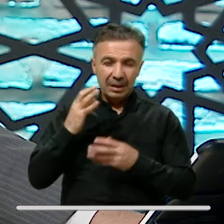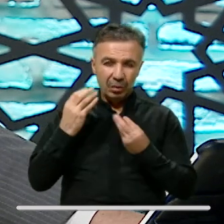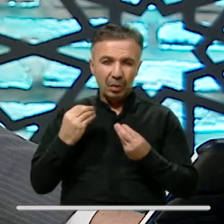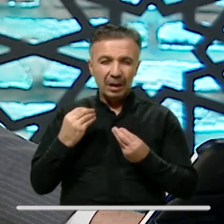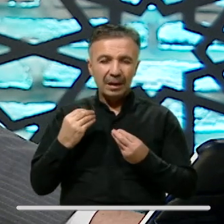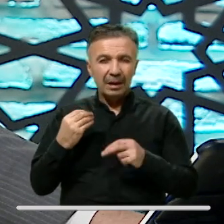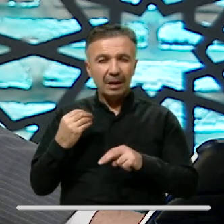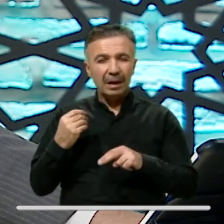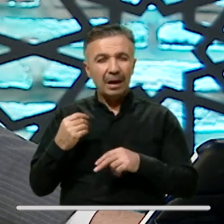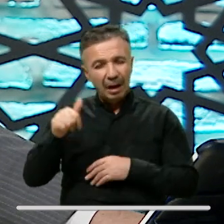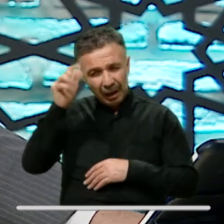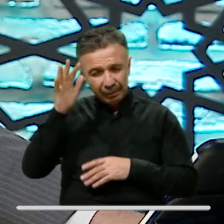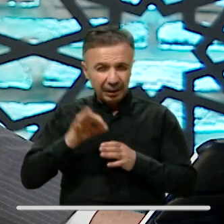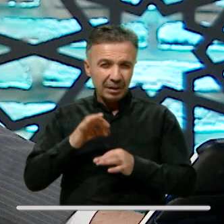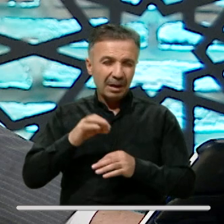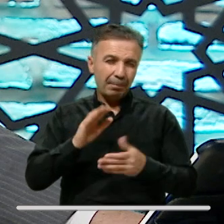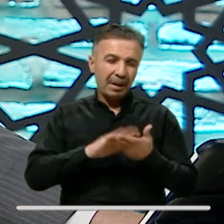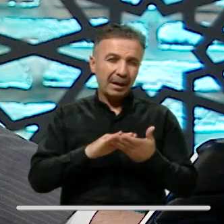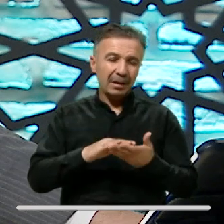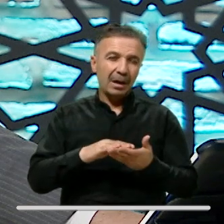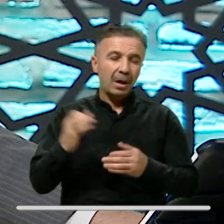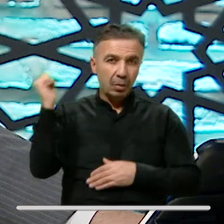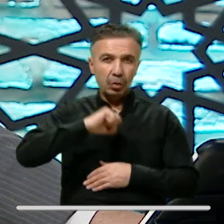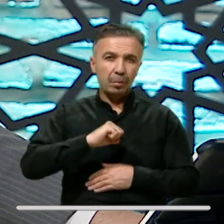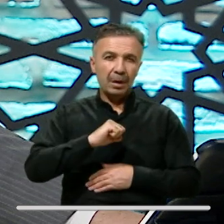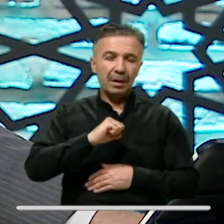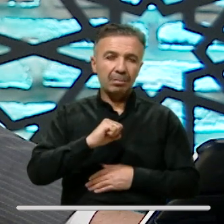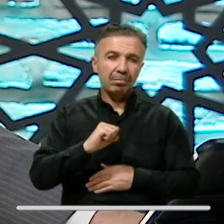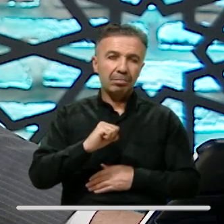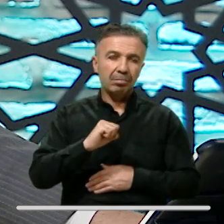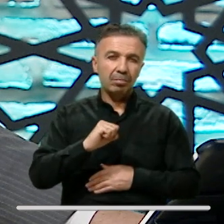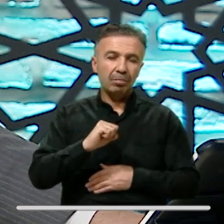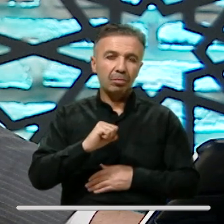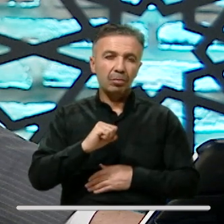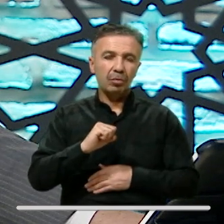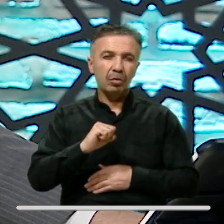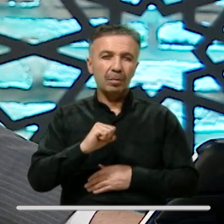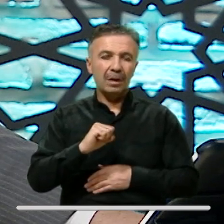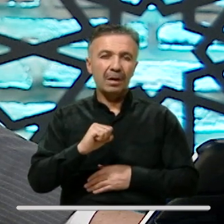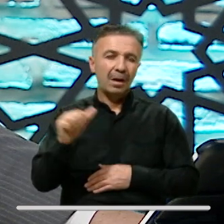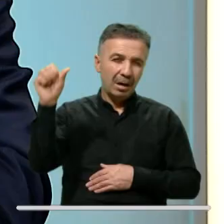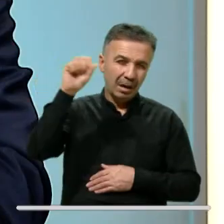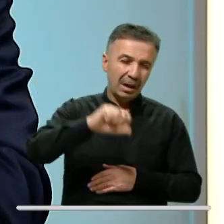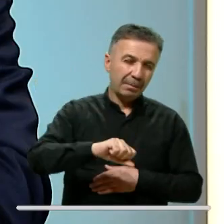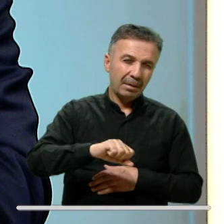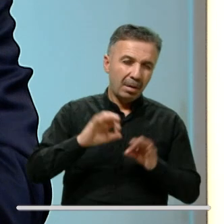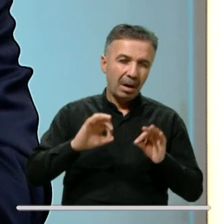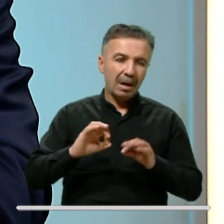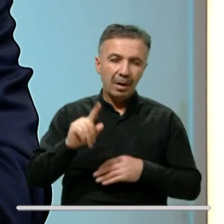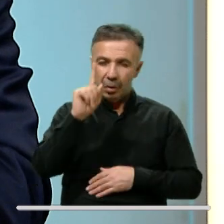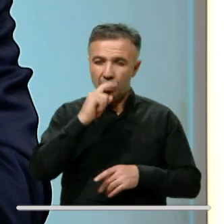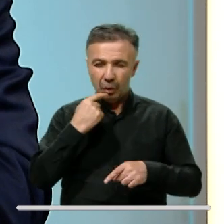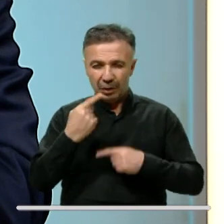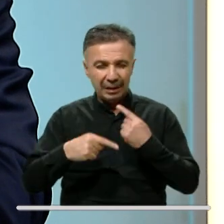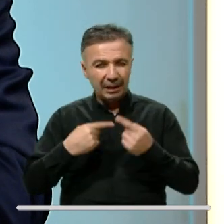abdalların bereketiyle düşmana galip gelir, beladan kurtulursunuz. Asakir parantez içinde. Her asırda salihler bulunur.